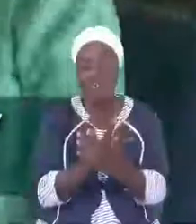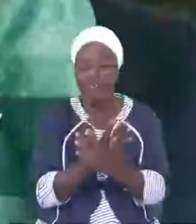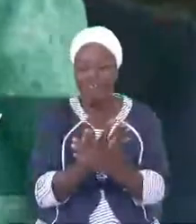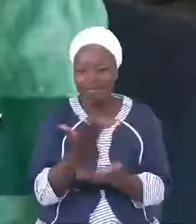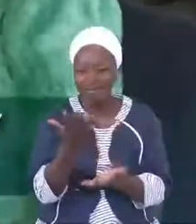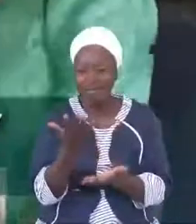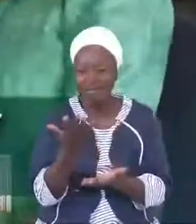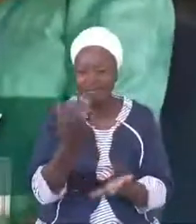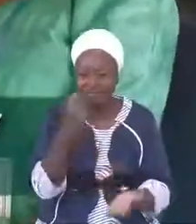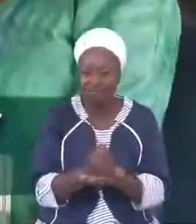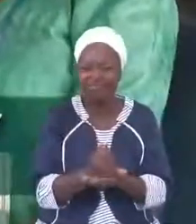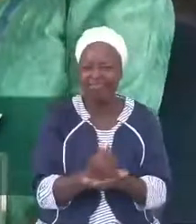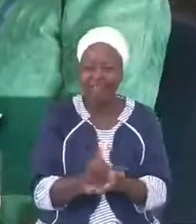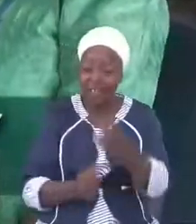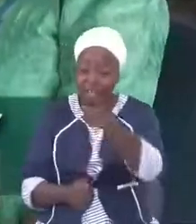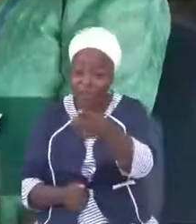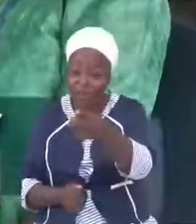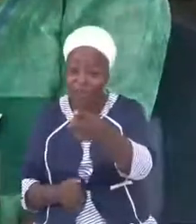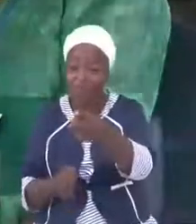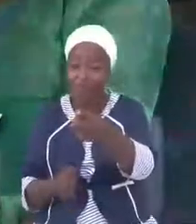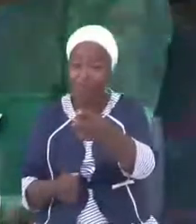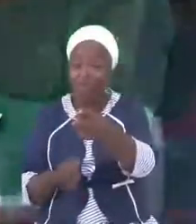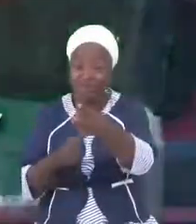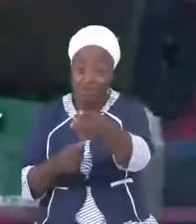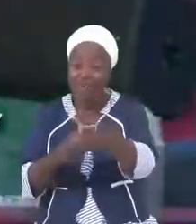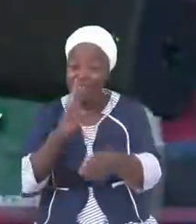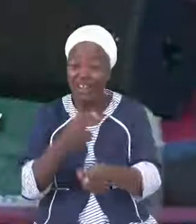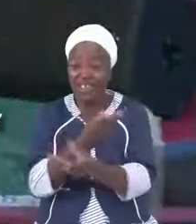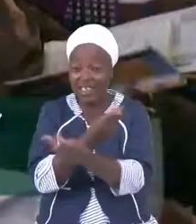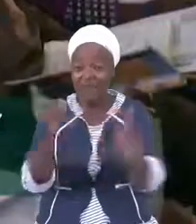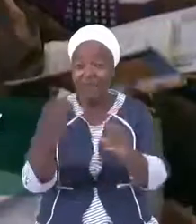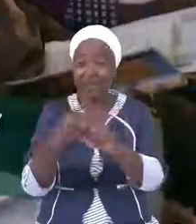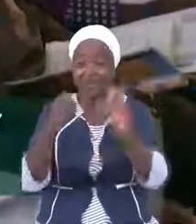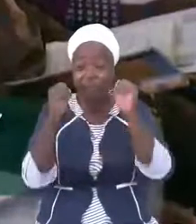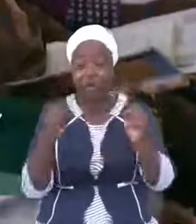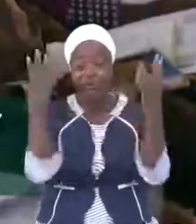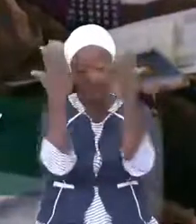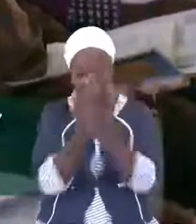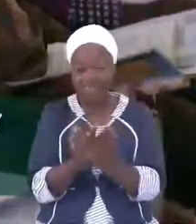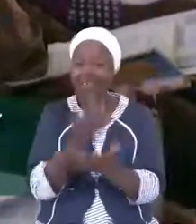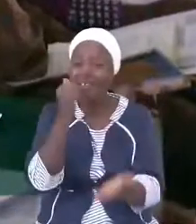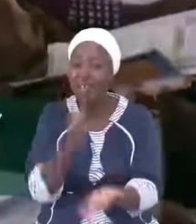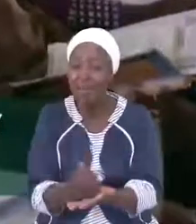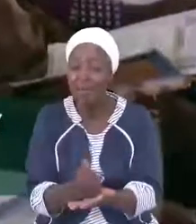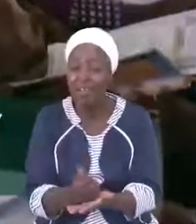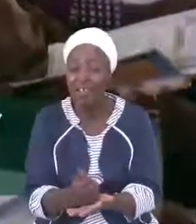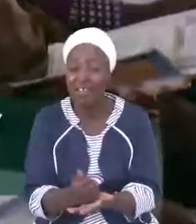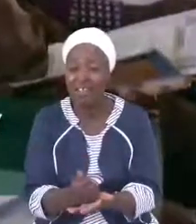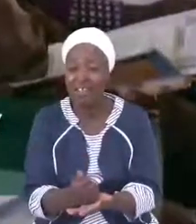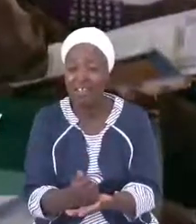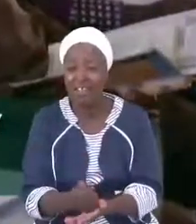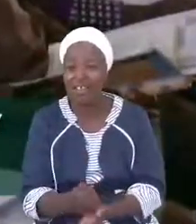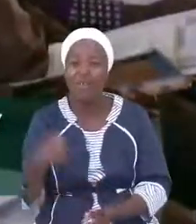Amen. Vous êtes délivré de la puissance des ténèbres. Encore, Amen.